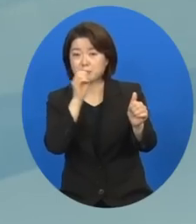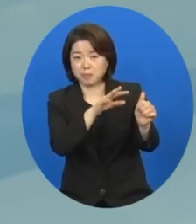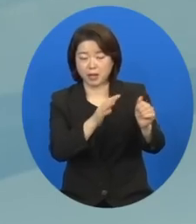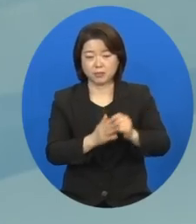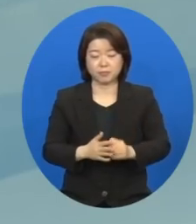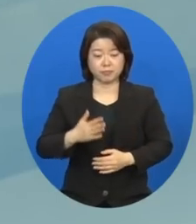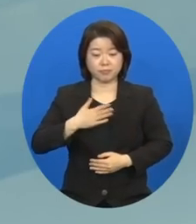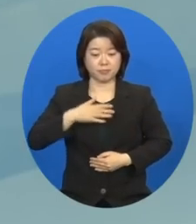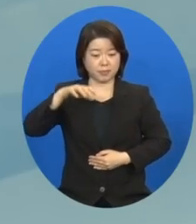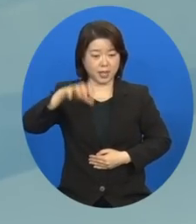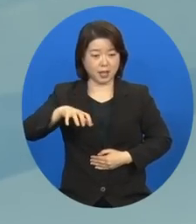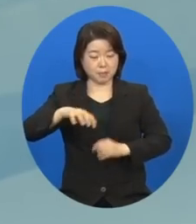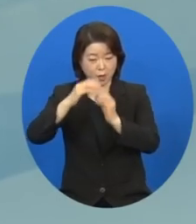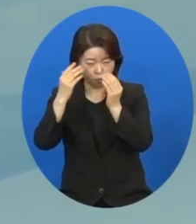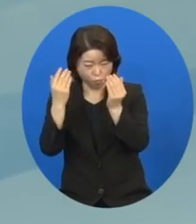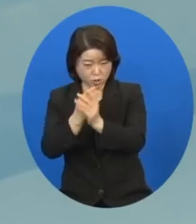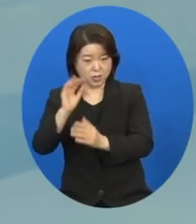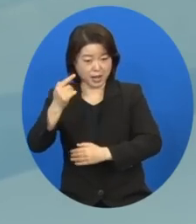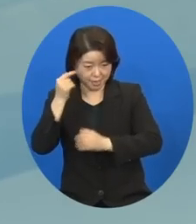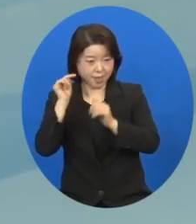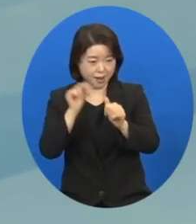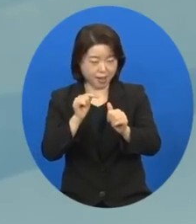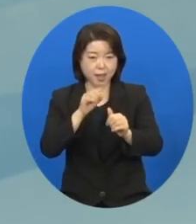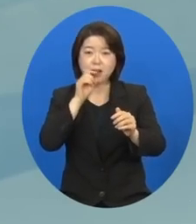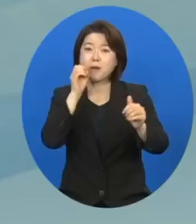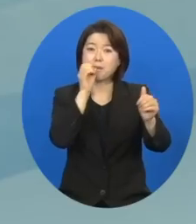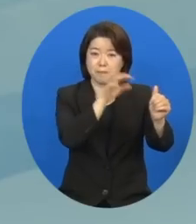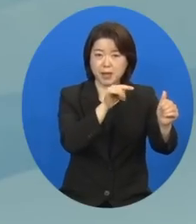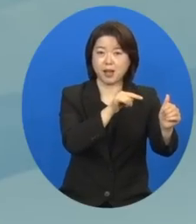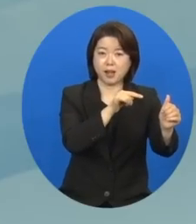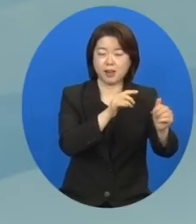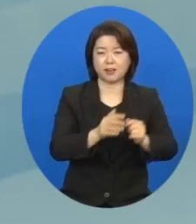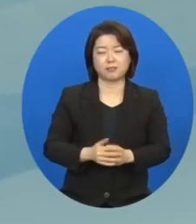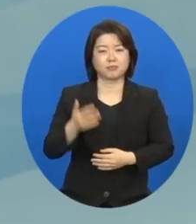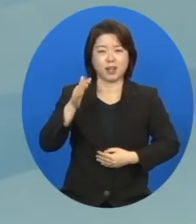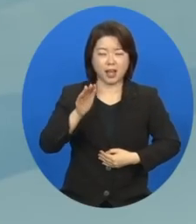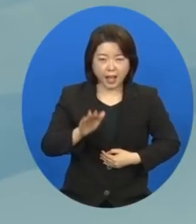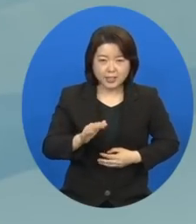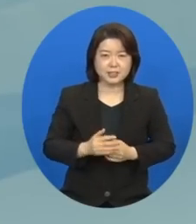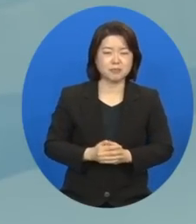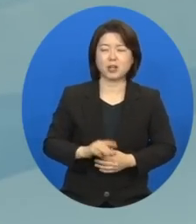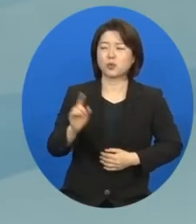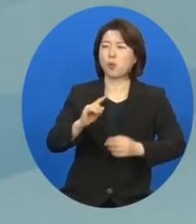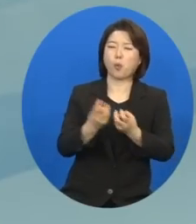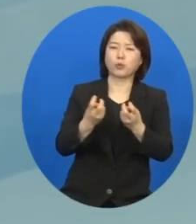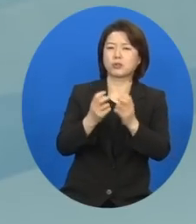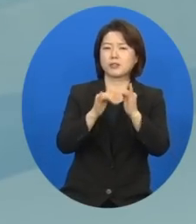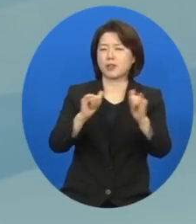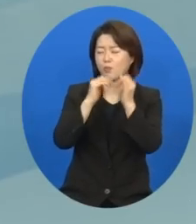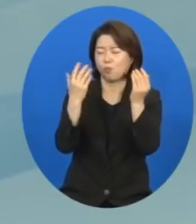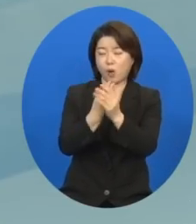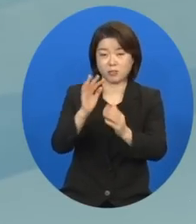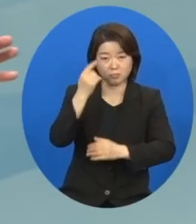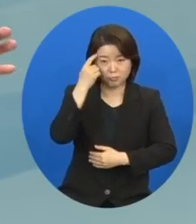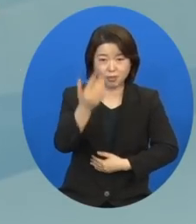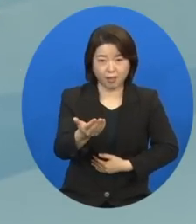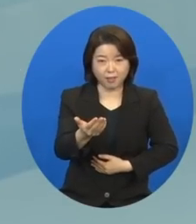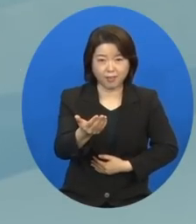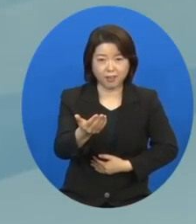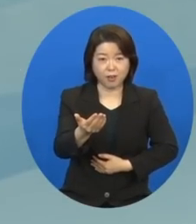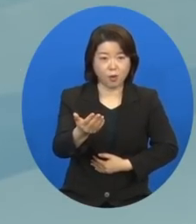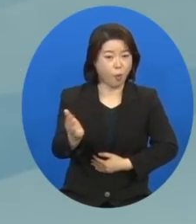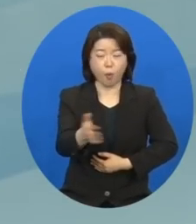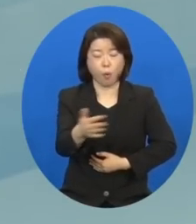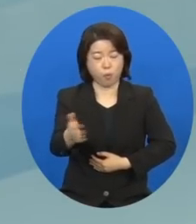앞에서 완전하라, 온전하라고 말씀을 하신 것이죠. 그러나 사실 아니 어떻게 사람이 완전합니까? 완전한 사람은 있을